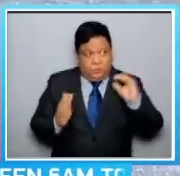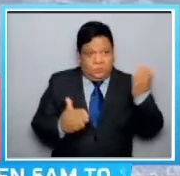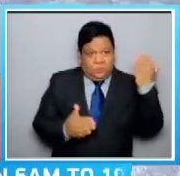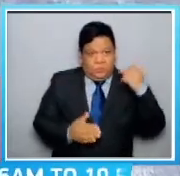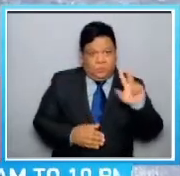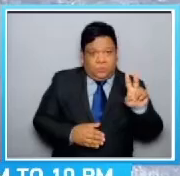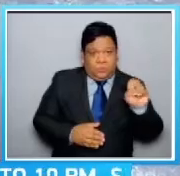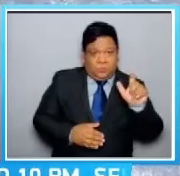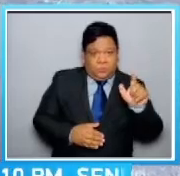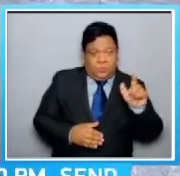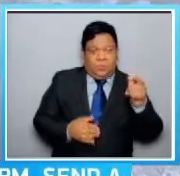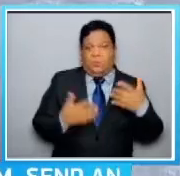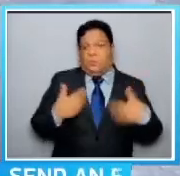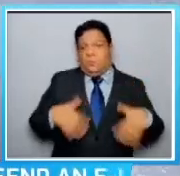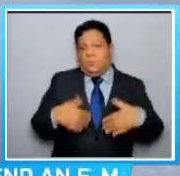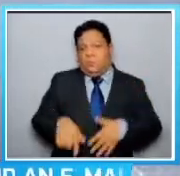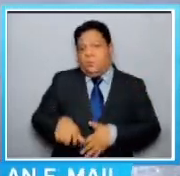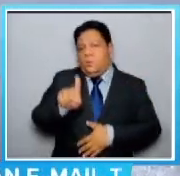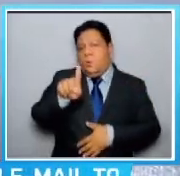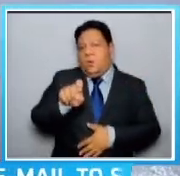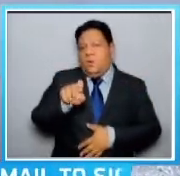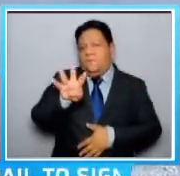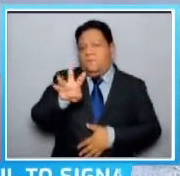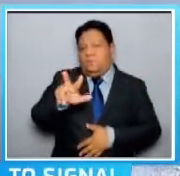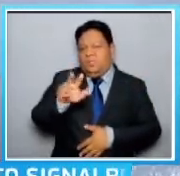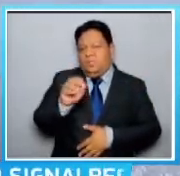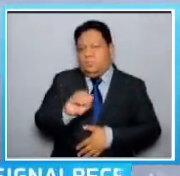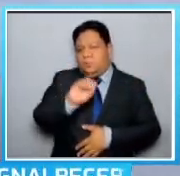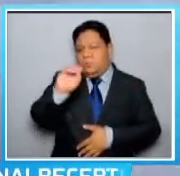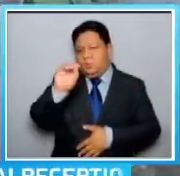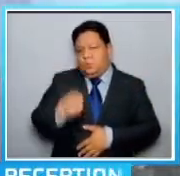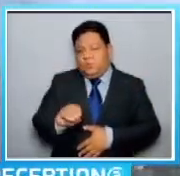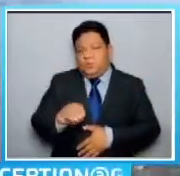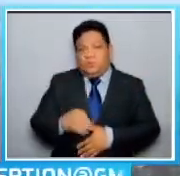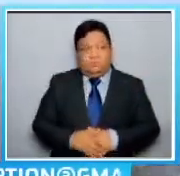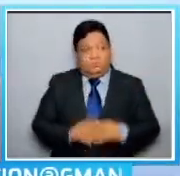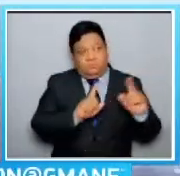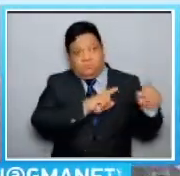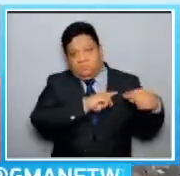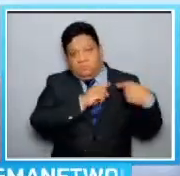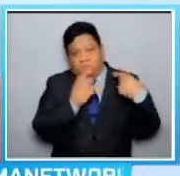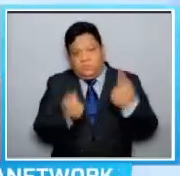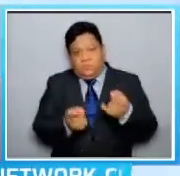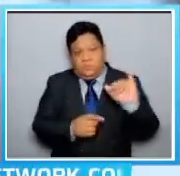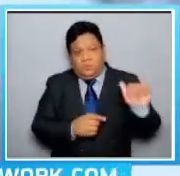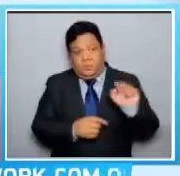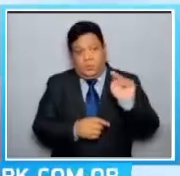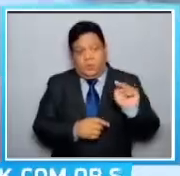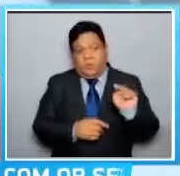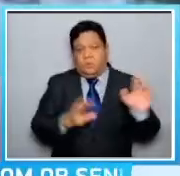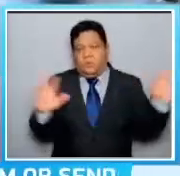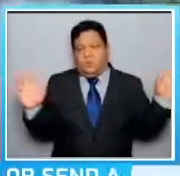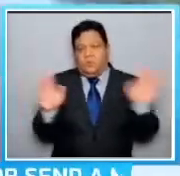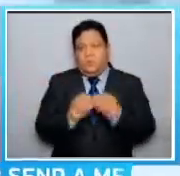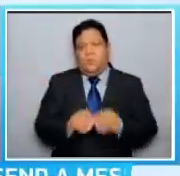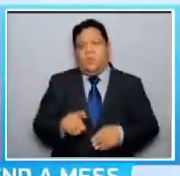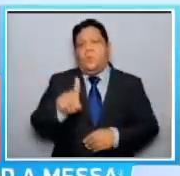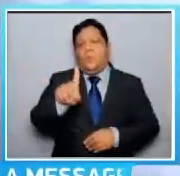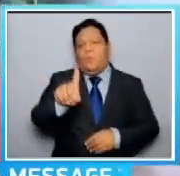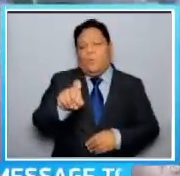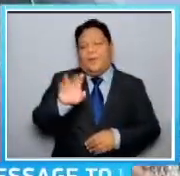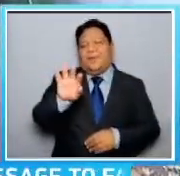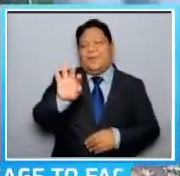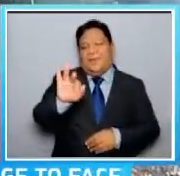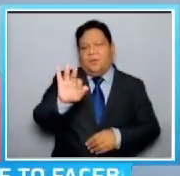mula January 1 hanggang August 13, halos 119,000 ang naitalang dengue cases sa buong